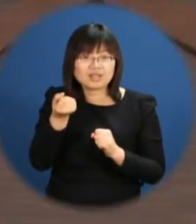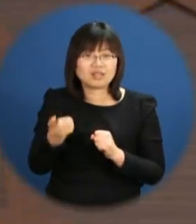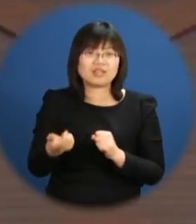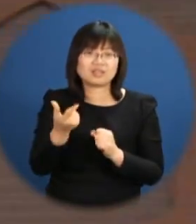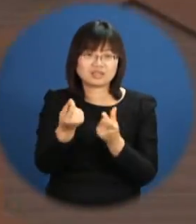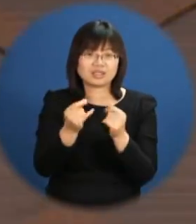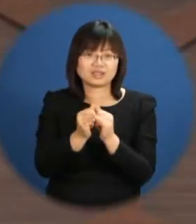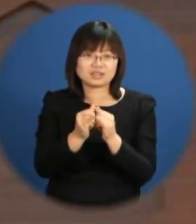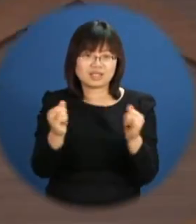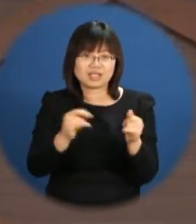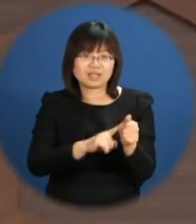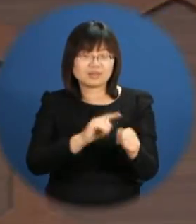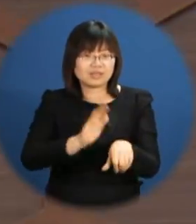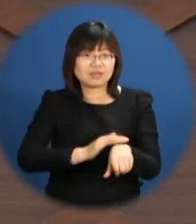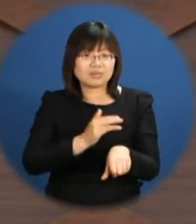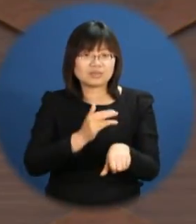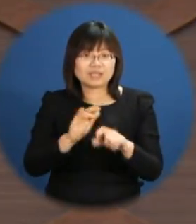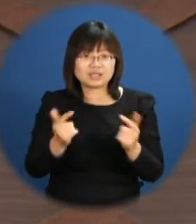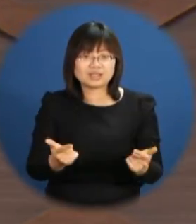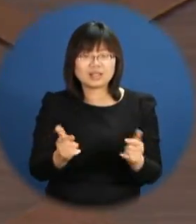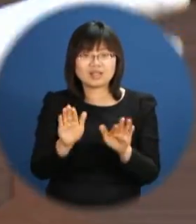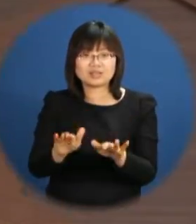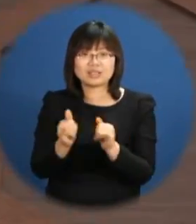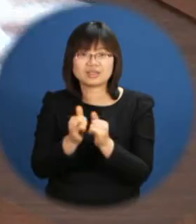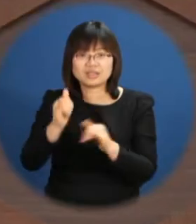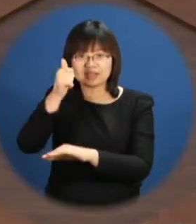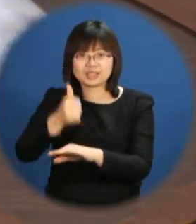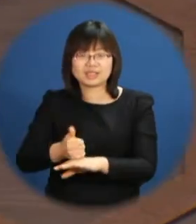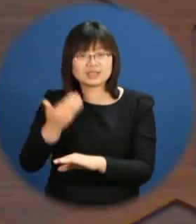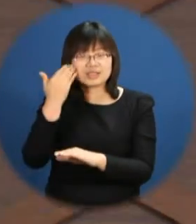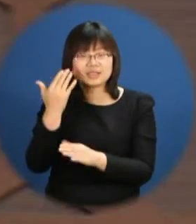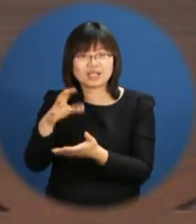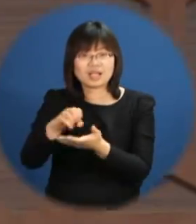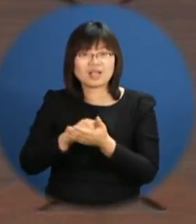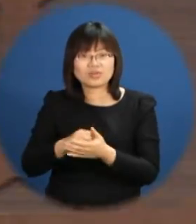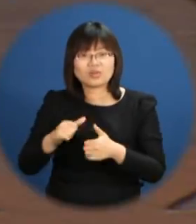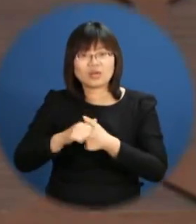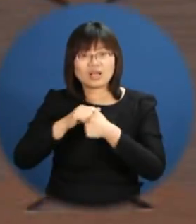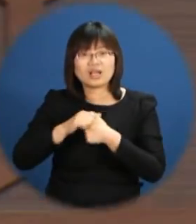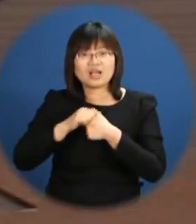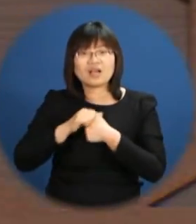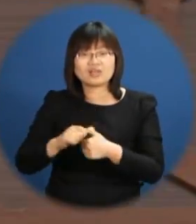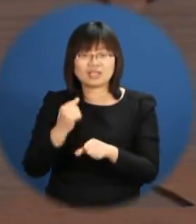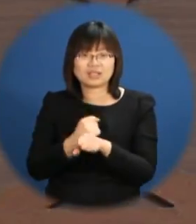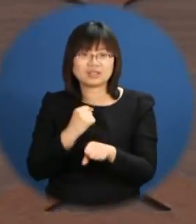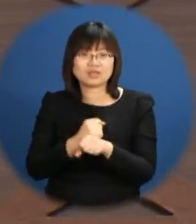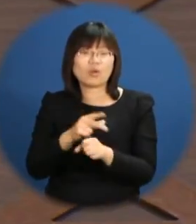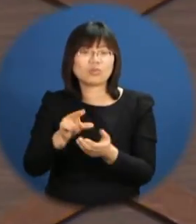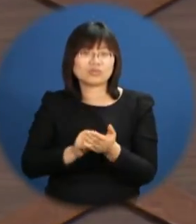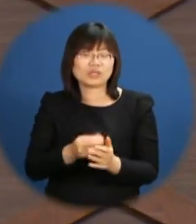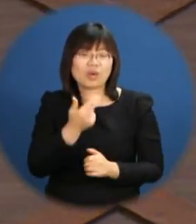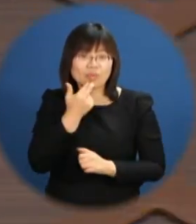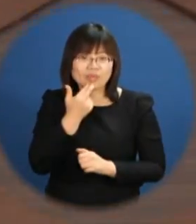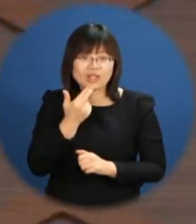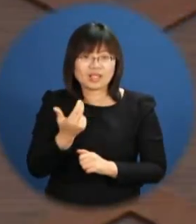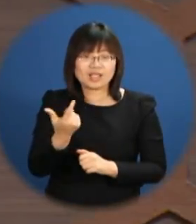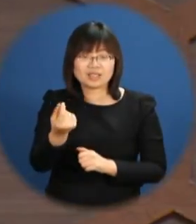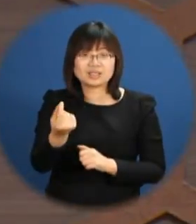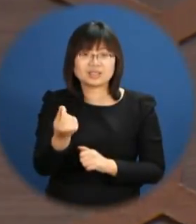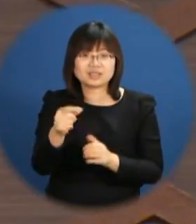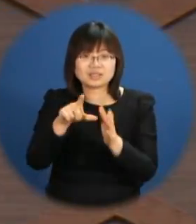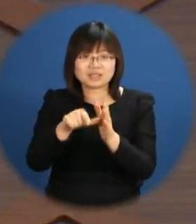그사람 잘못은 아니죠 현대인들이 뭐 나중에 지식을 가지고 왈 거할 관아 왈가왈부하는 것은 문제가 없는데 그때